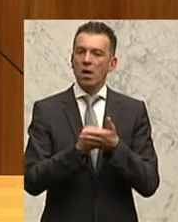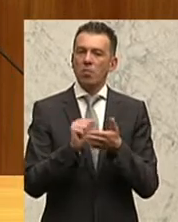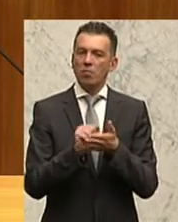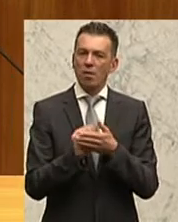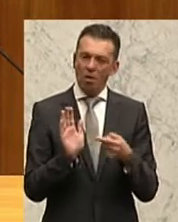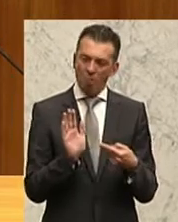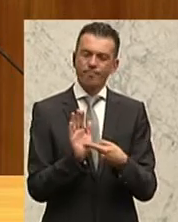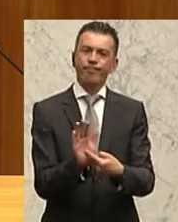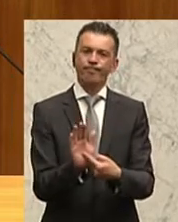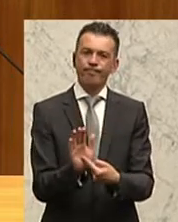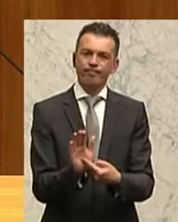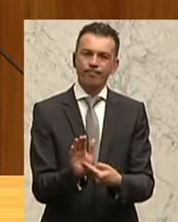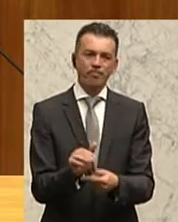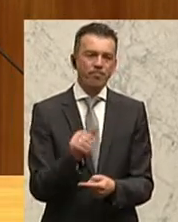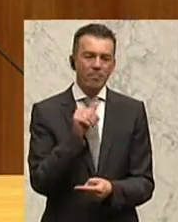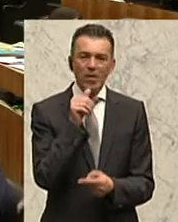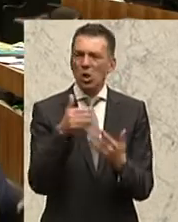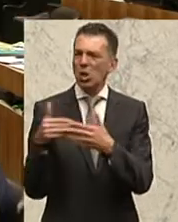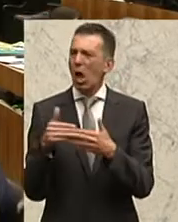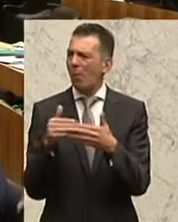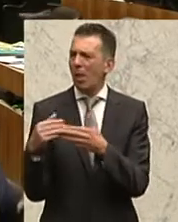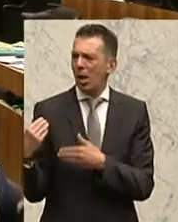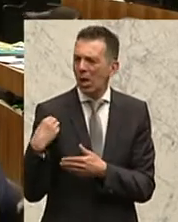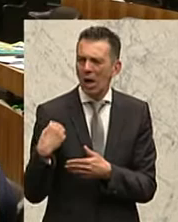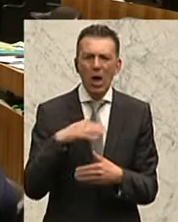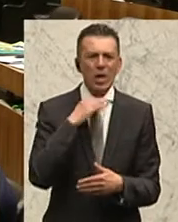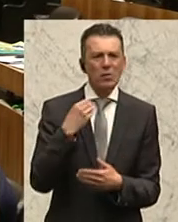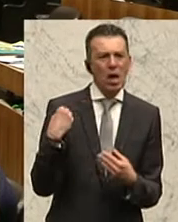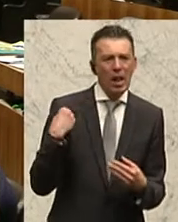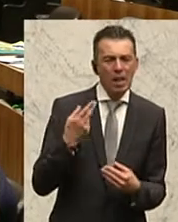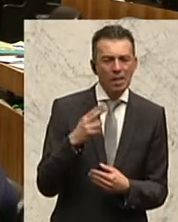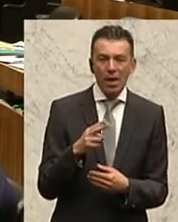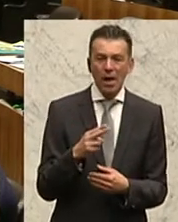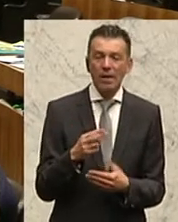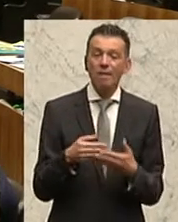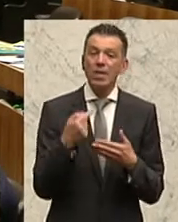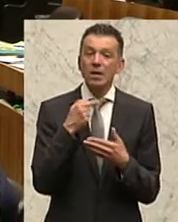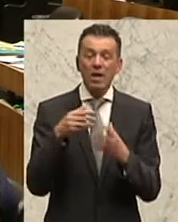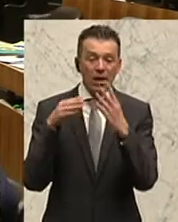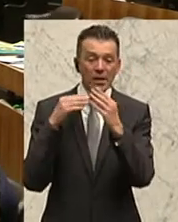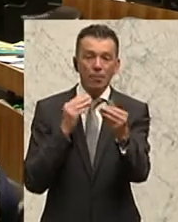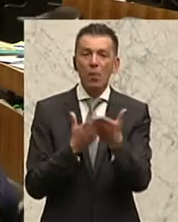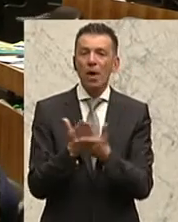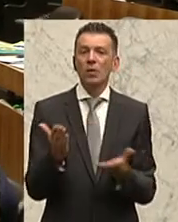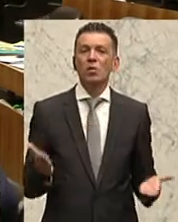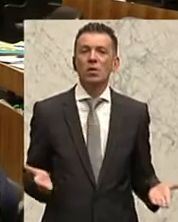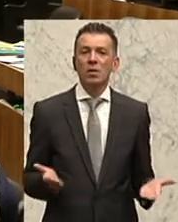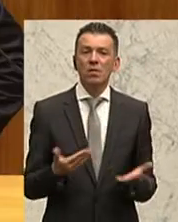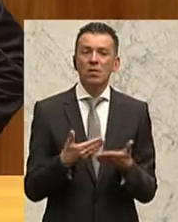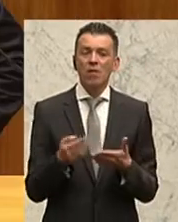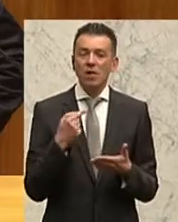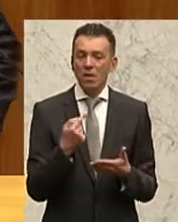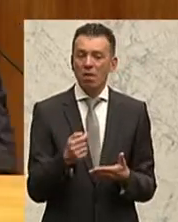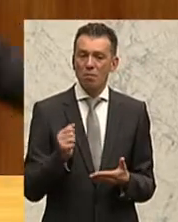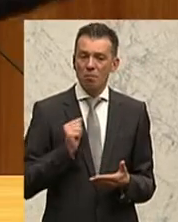es auch nicht um Zurufe aus Amerika oder aus Israel. Da geht es darum, was sagt der diplomatische Dienst. Da geht es darum, was sagen hochrangige Militärs